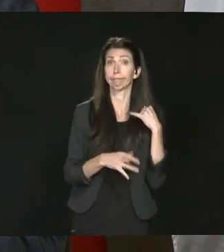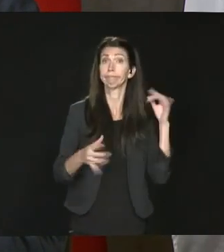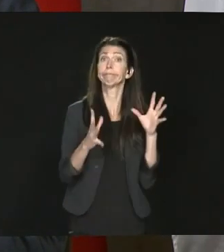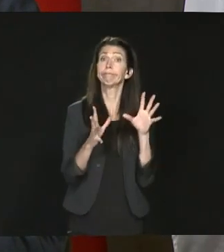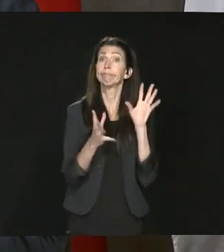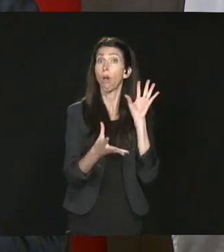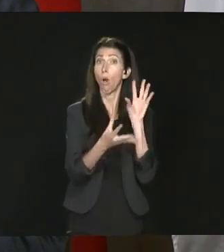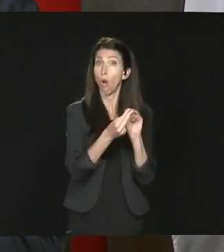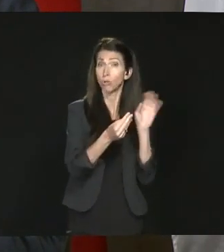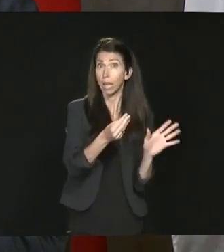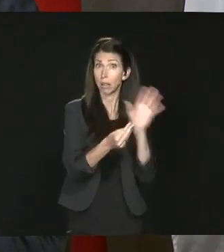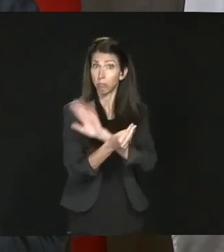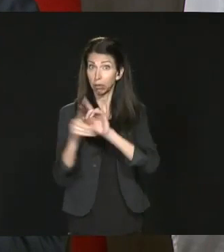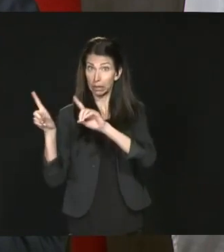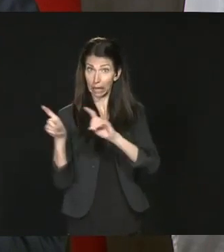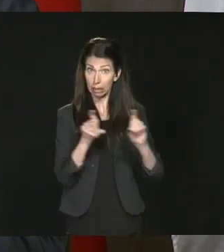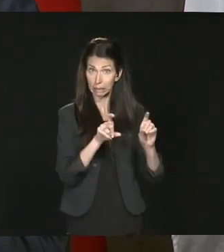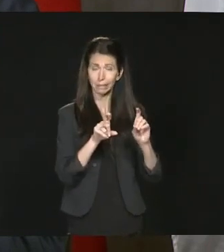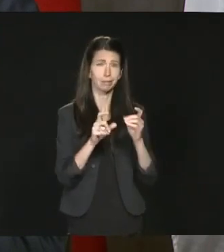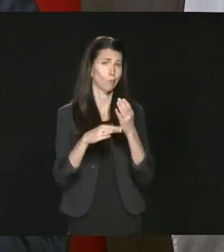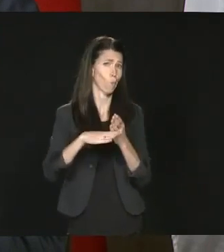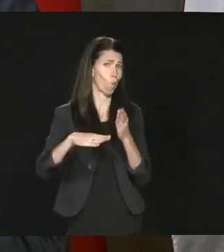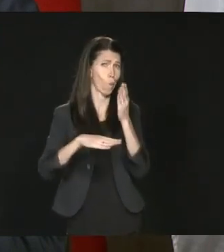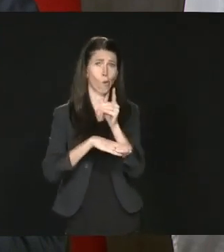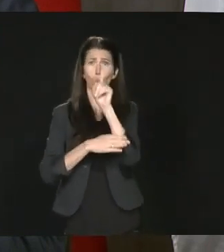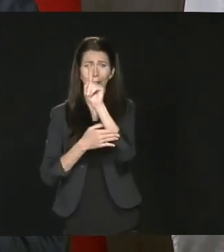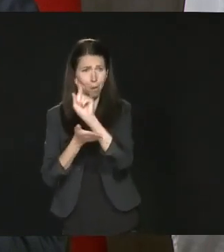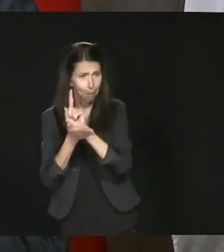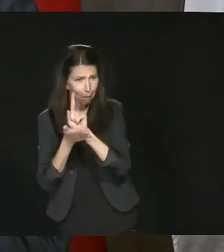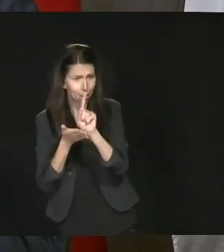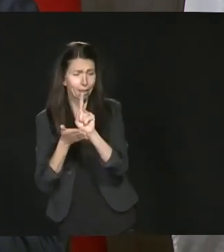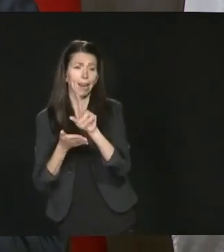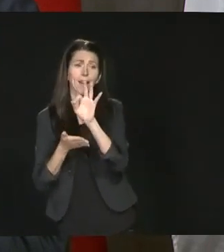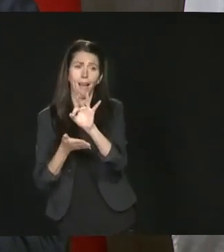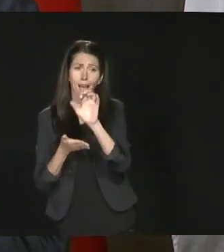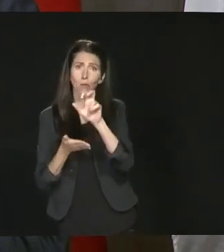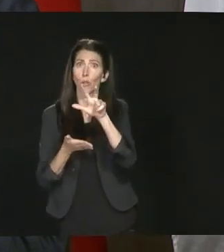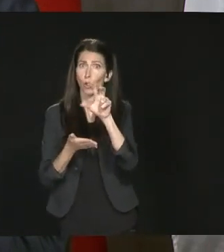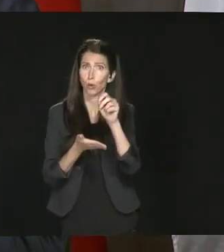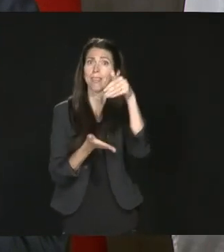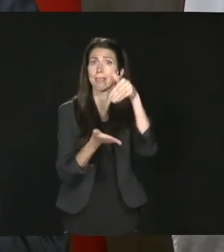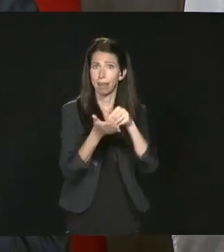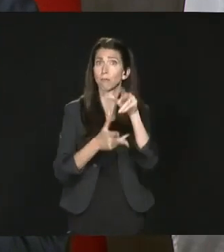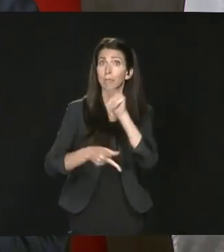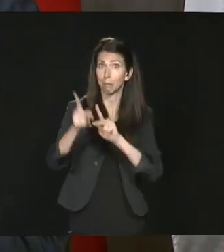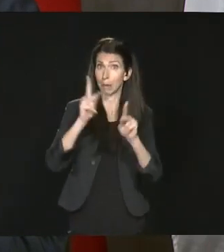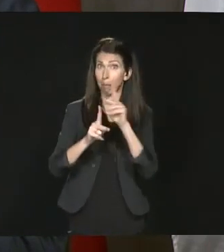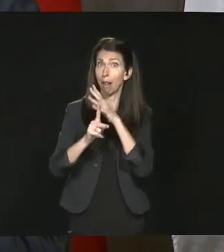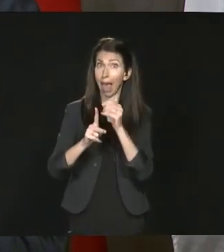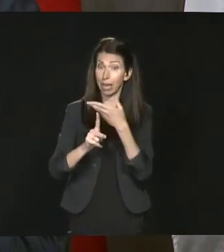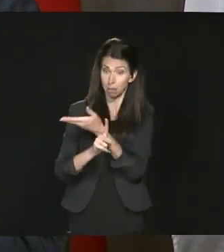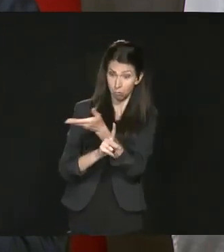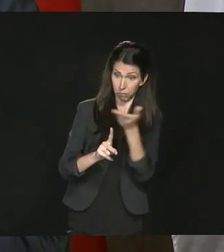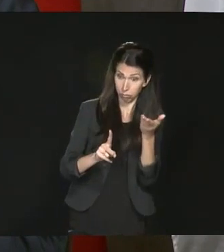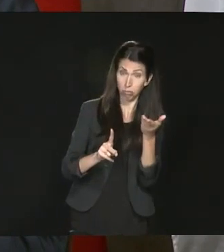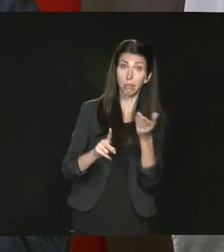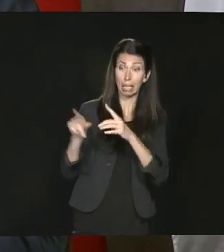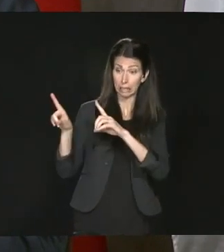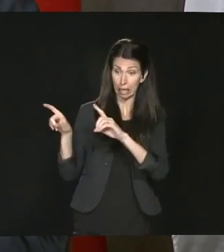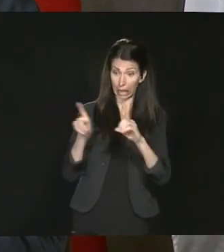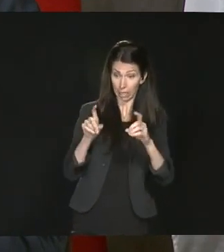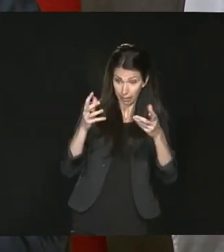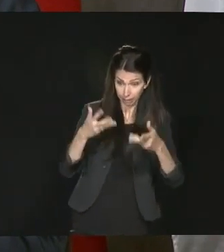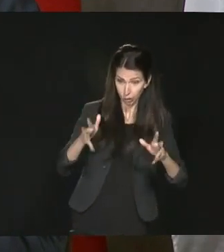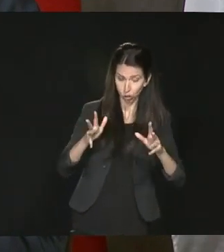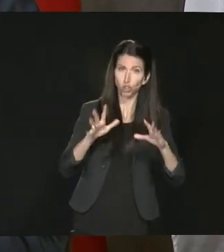COVID-19 et environ 5 % d'entre eux se sont avérés positifs. Au cours de la dernière semaine, nous avons testé en